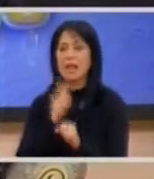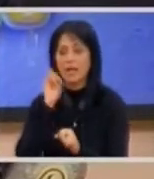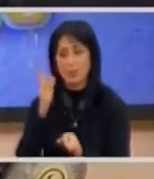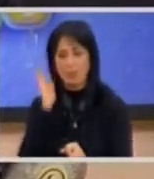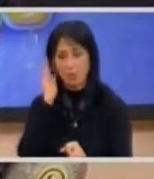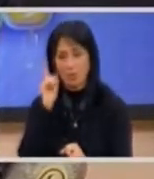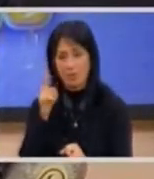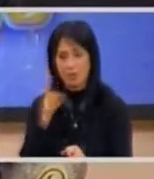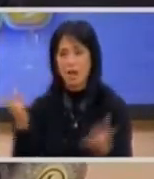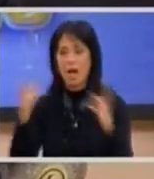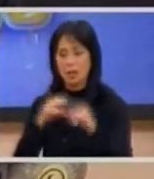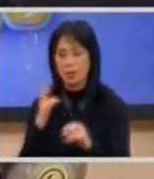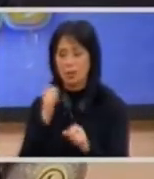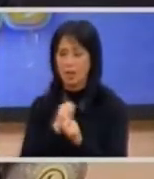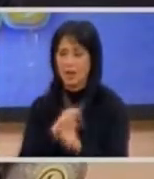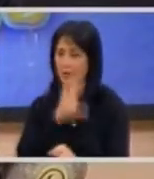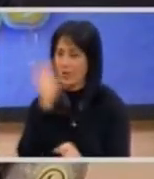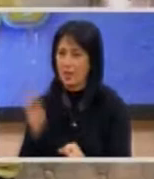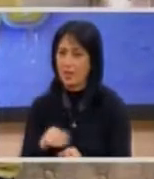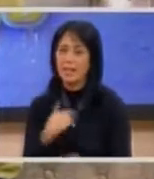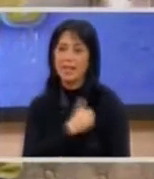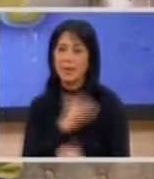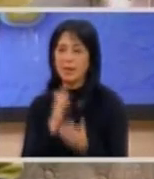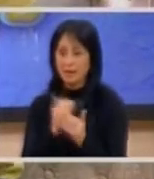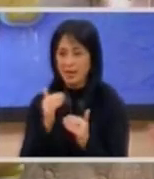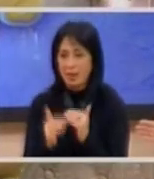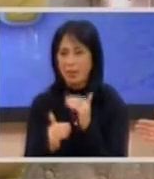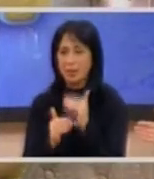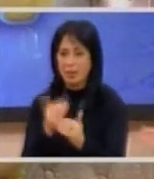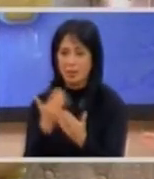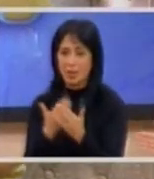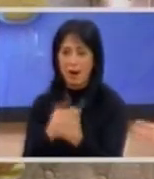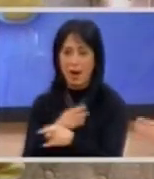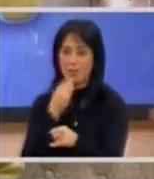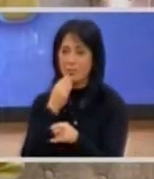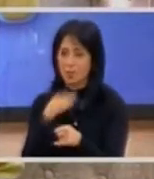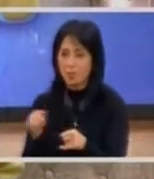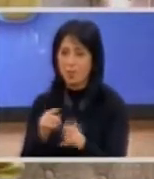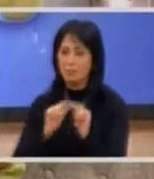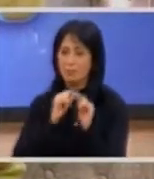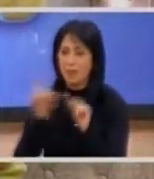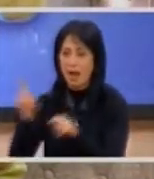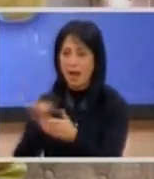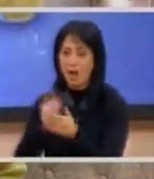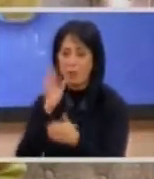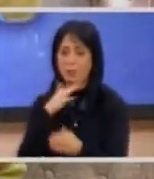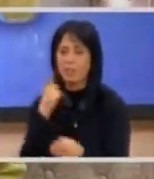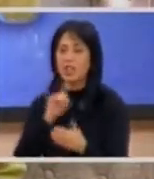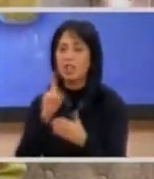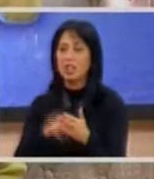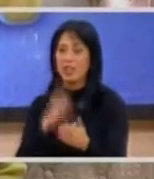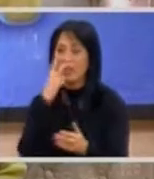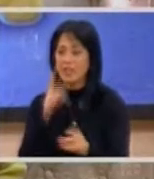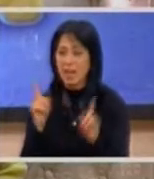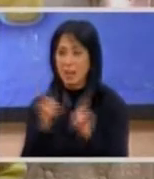ერთობლივად უნდა გაკეთდეს ეს. მე იმედი მაქვს, რომ ნაბიჯ-ნაბიჯს ნუ მაგალითი აგებ ზანდებით და აიღებს ძალიან ბევრი უცხება. ერთი კითხვა მაქვს, ჩვენ ნახეთ იქ მოკლე